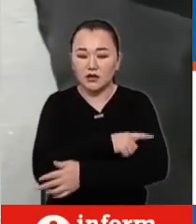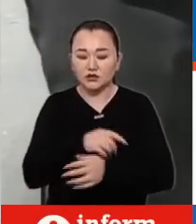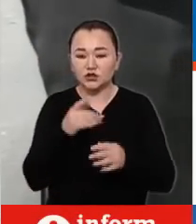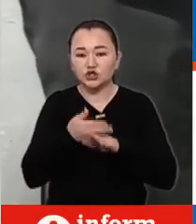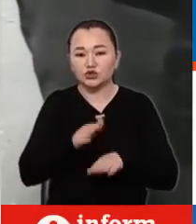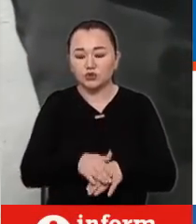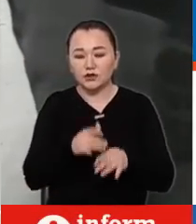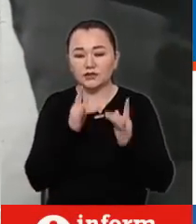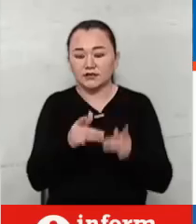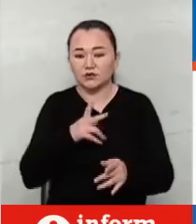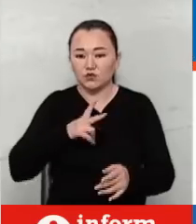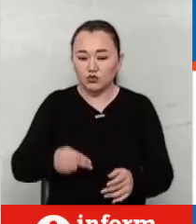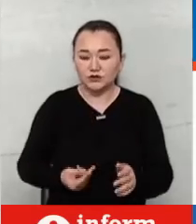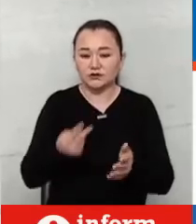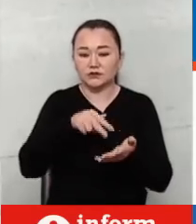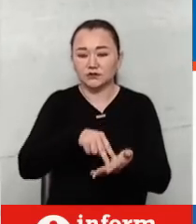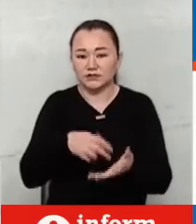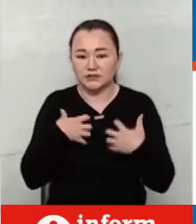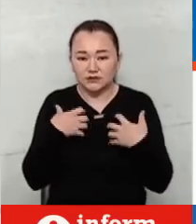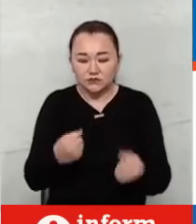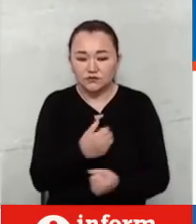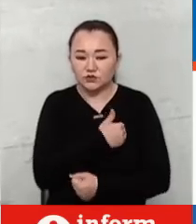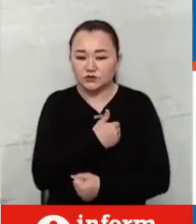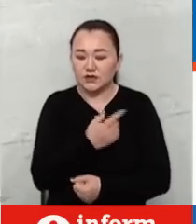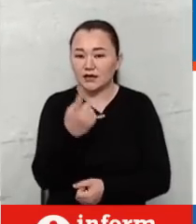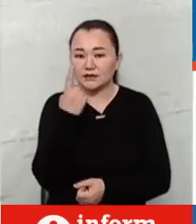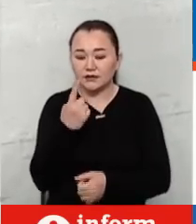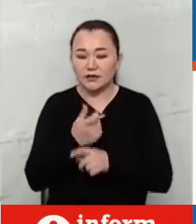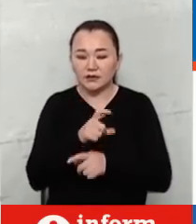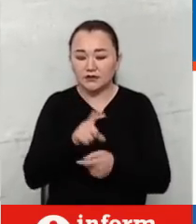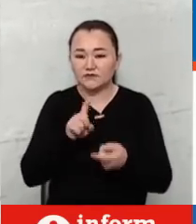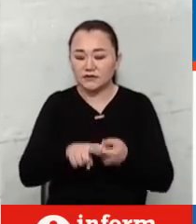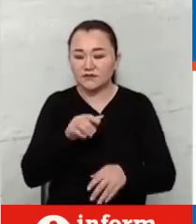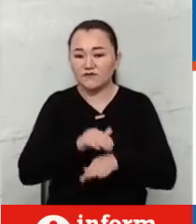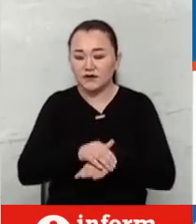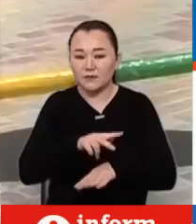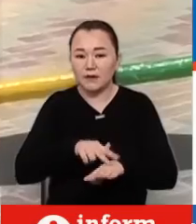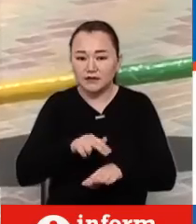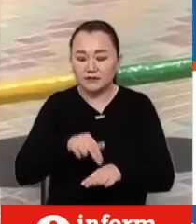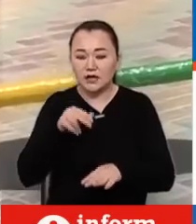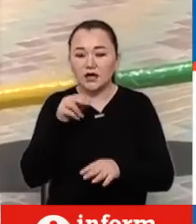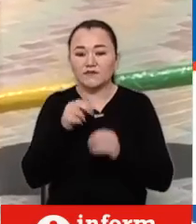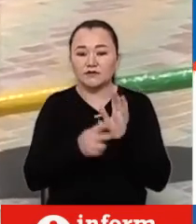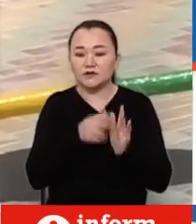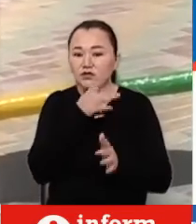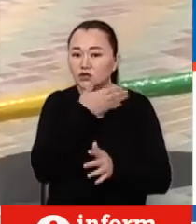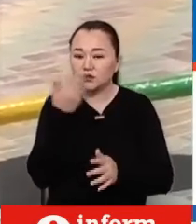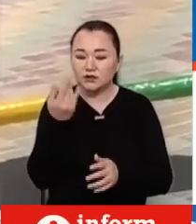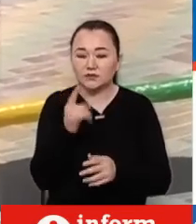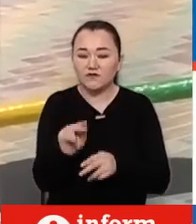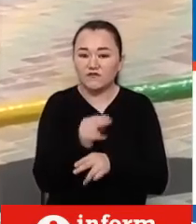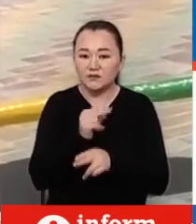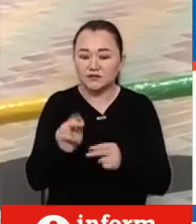ауыр жағдайда жатқан қыздарының аяқтан тік тұруын тілейді. Айта кетейік, осы дерекке байланысты полицейлер кәмелетке толмаған баланы